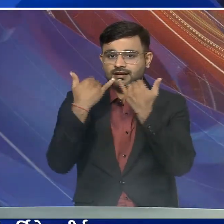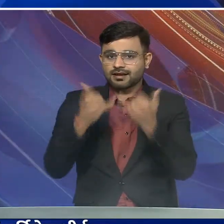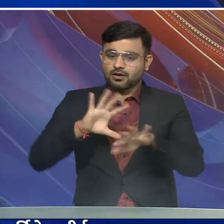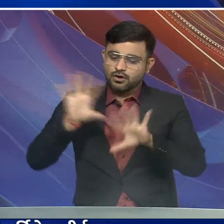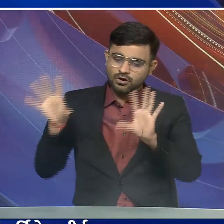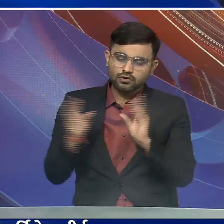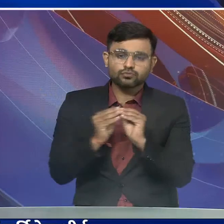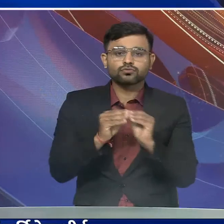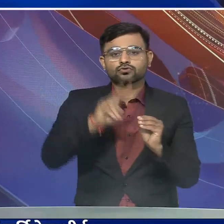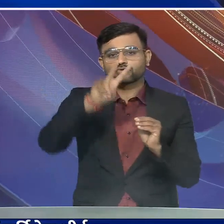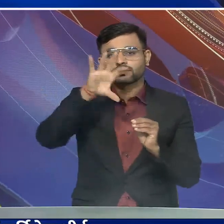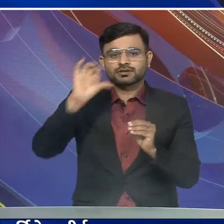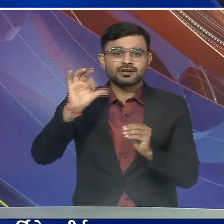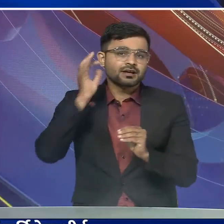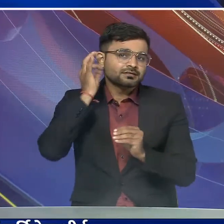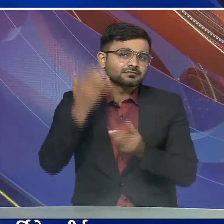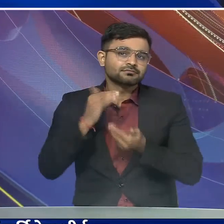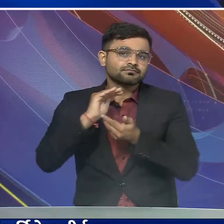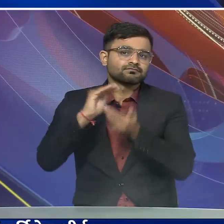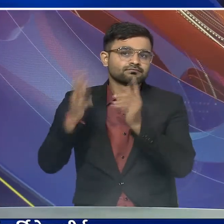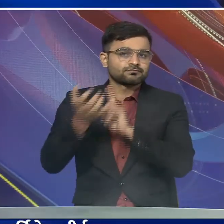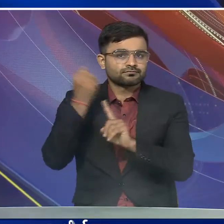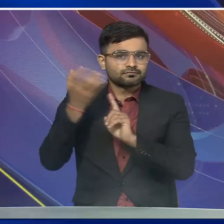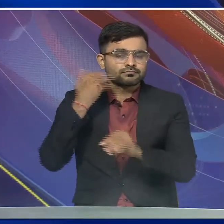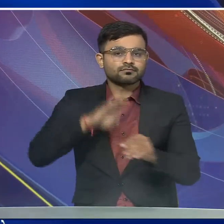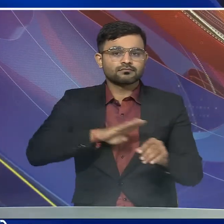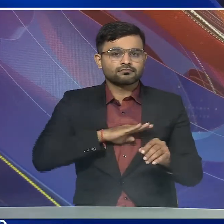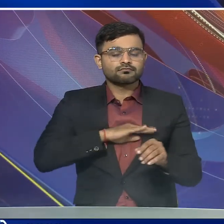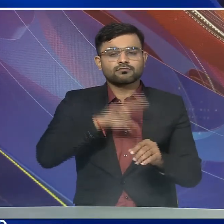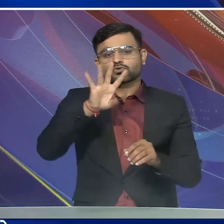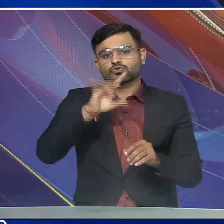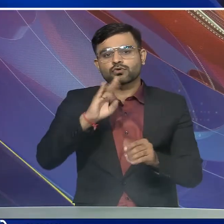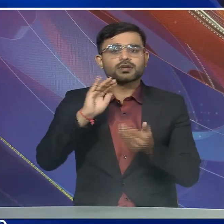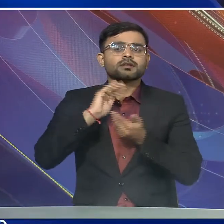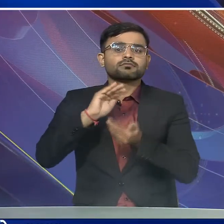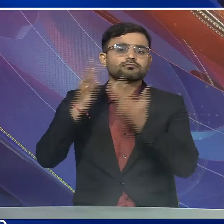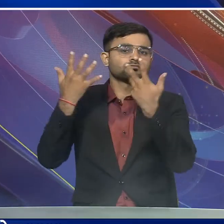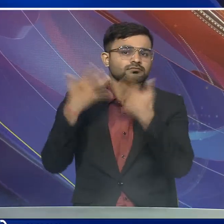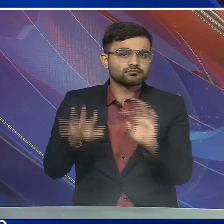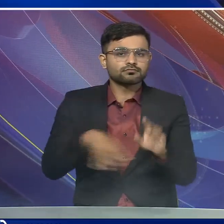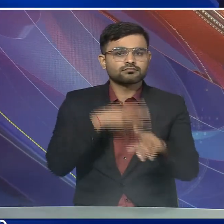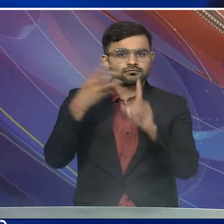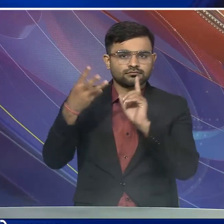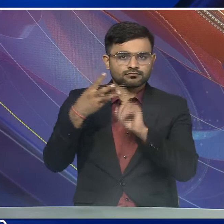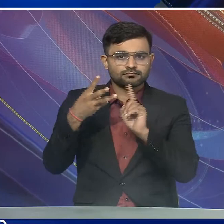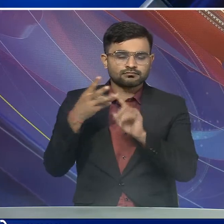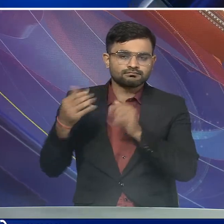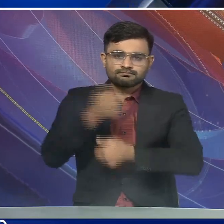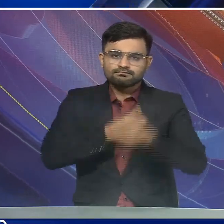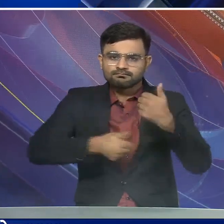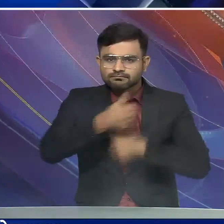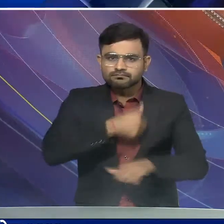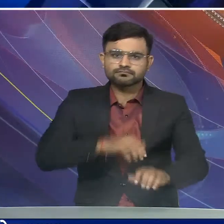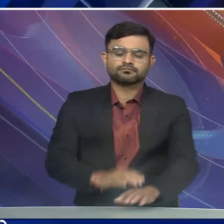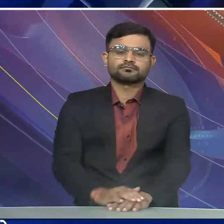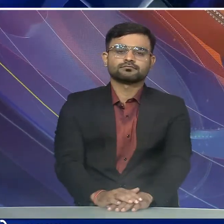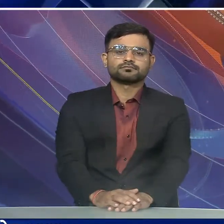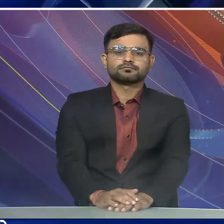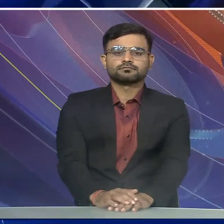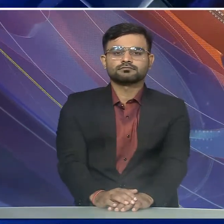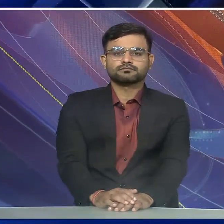तक 29 स्वर्ण पदक अपने नाम किए हैं जबकि महाराष्ट्र 24 स्वर्ण पदक के साथ तीसरे पायदान पर है